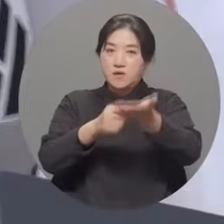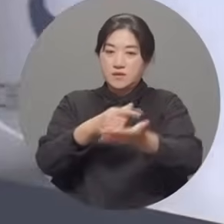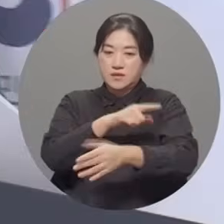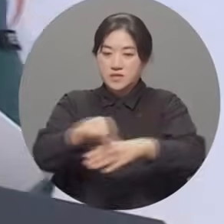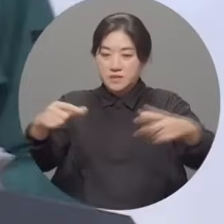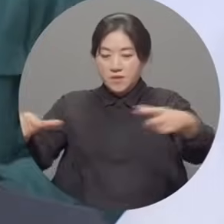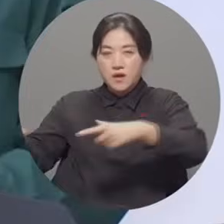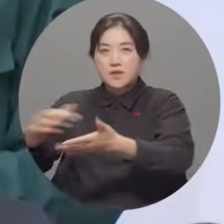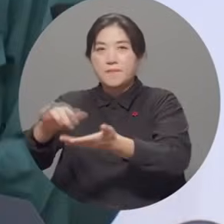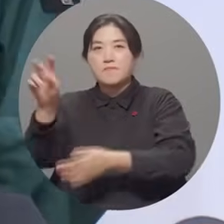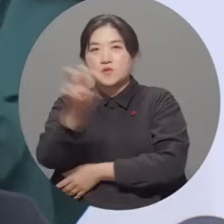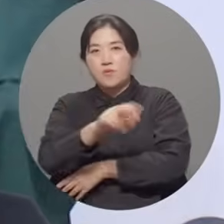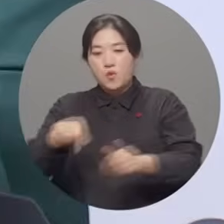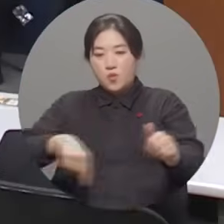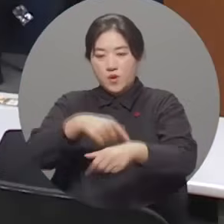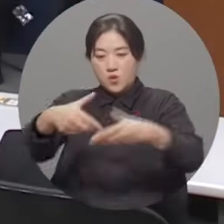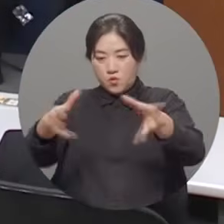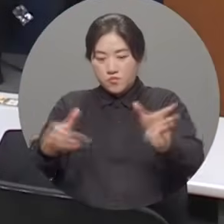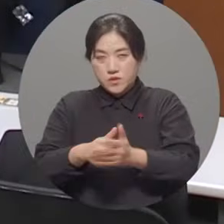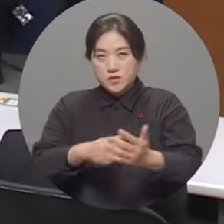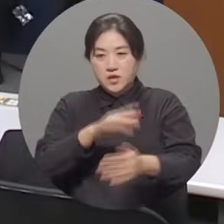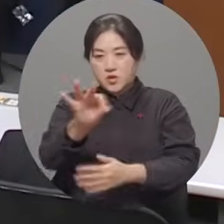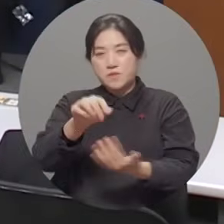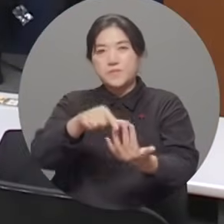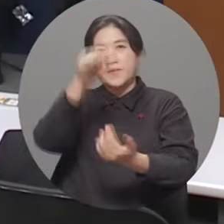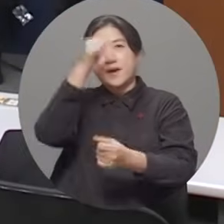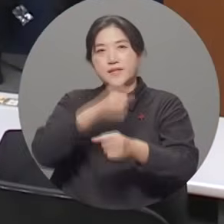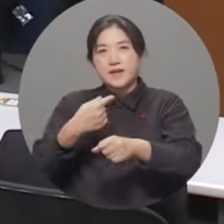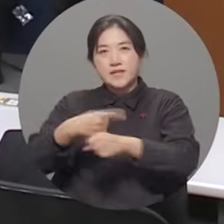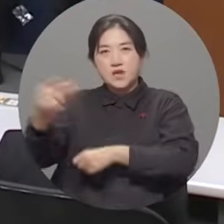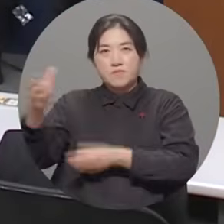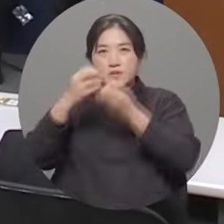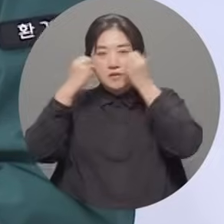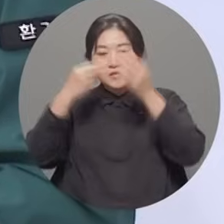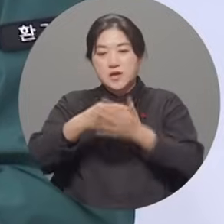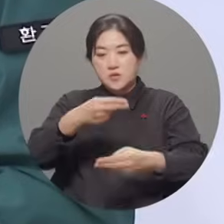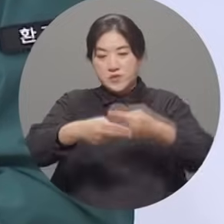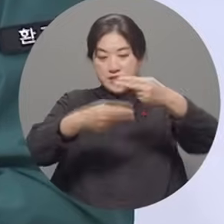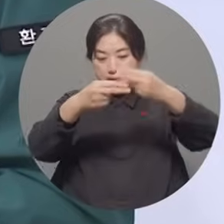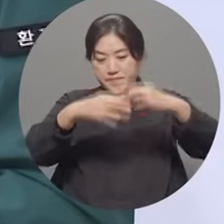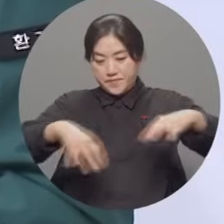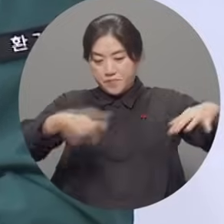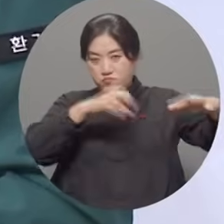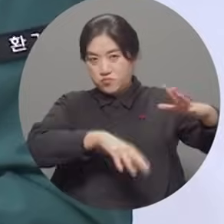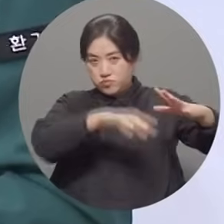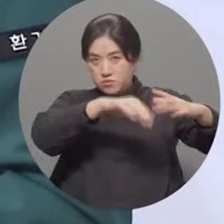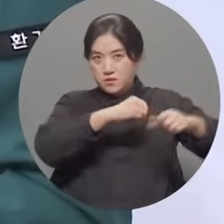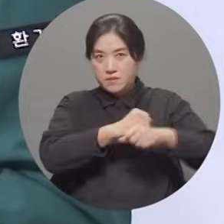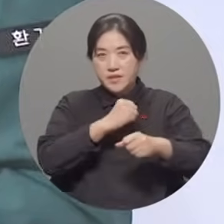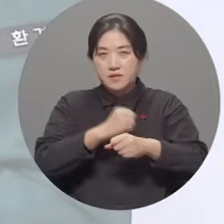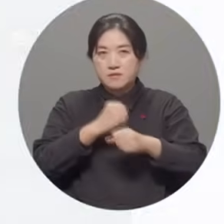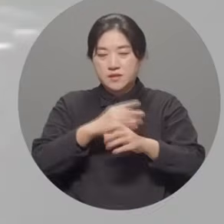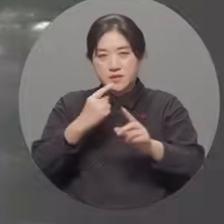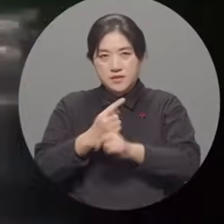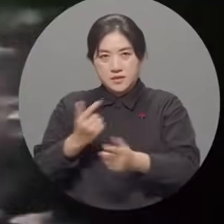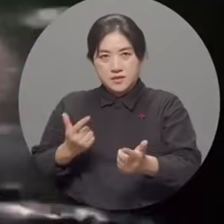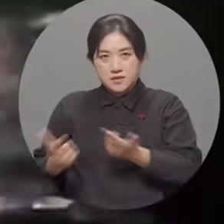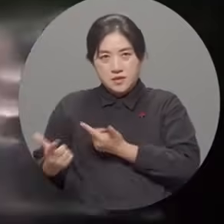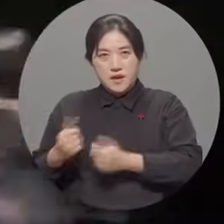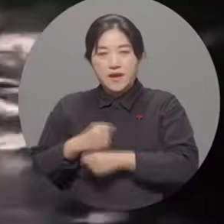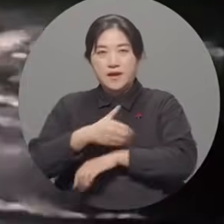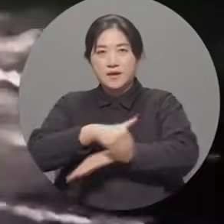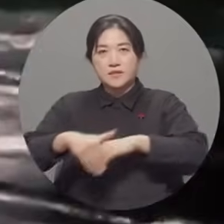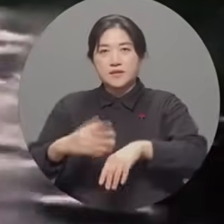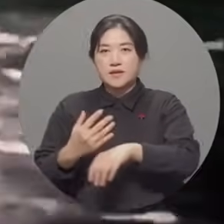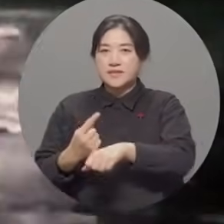20곳. 환경부는 이 가운데 10곳을 선정해 내년부터 새로 댐을 짓거나 개량하겠다고 발표했습니다. 지난해